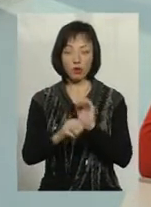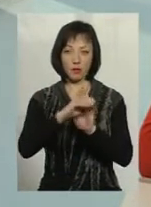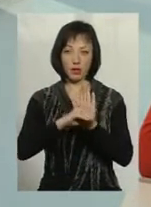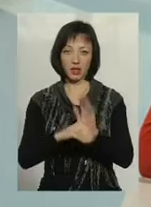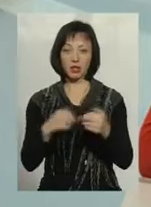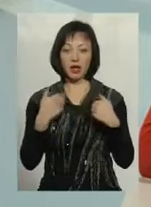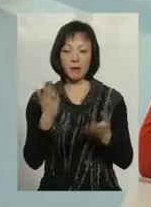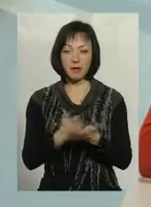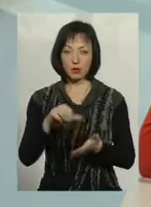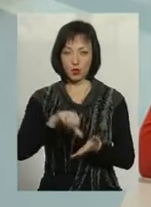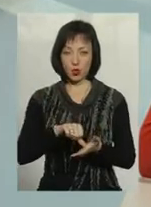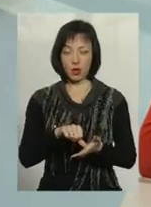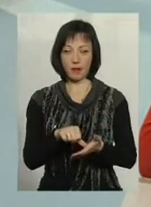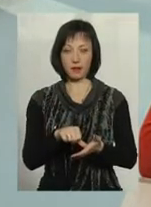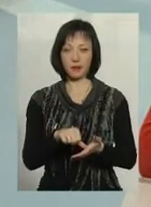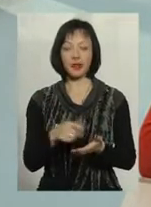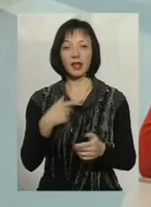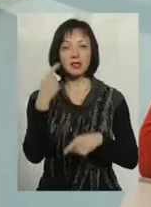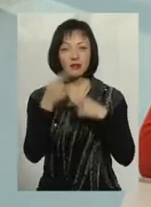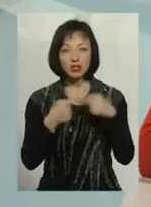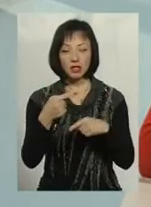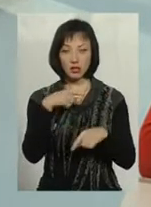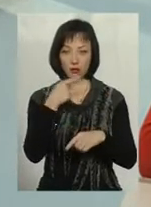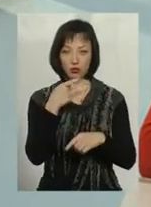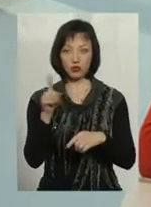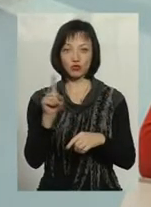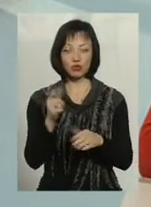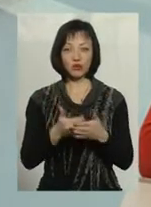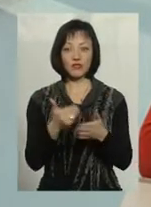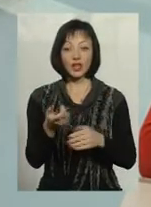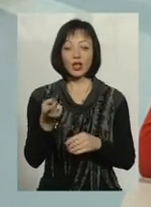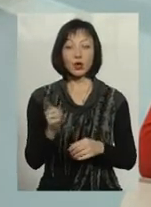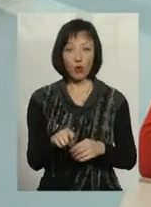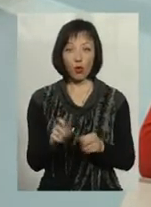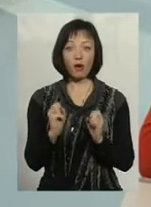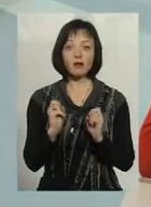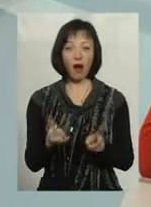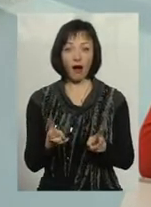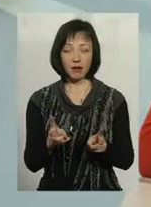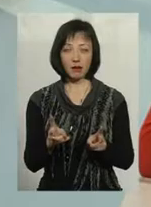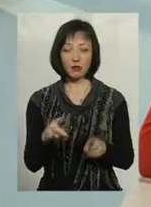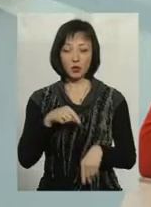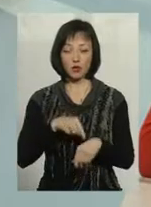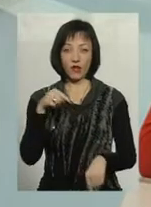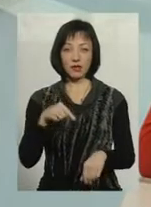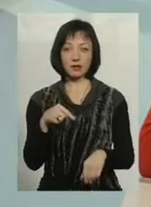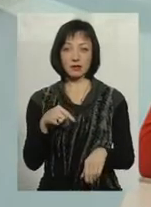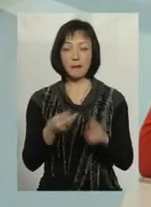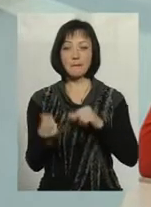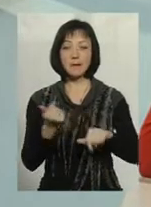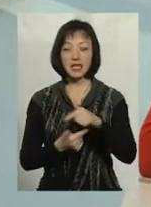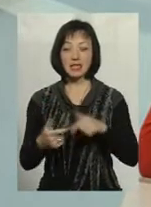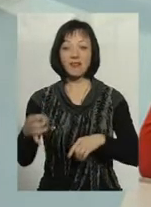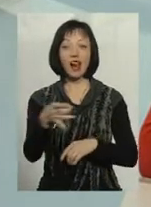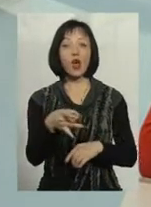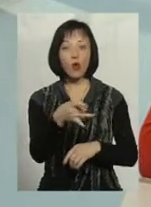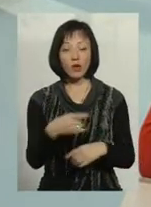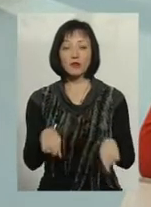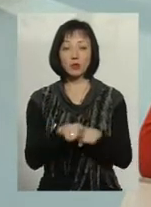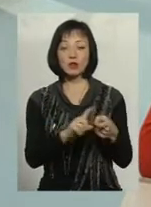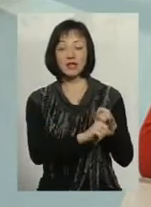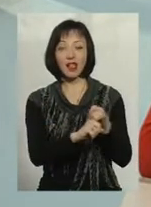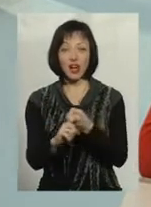таких навчаннях, де все це діло, і проводили його уряд нашої України, проводили його сьогодні високі чини, а до діла доходить,